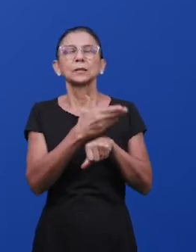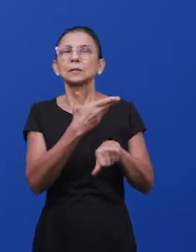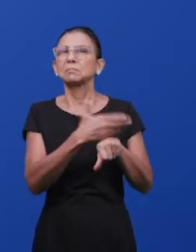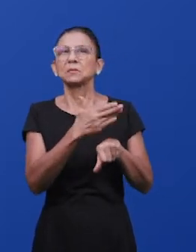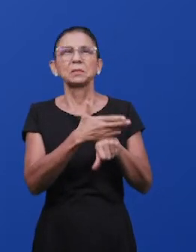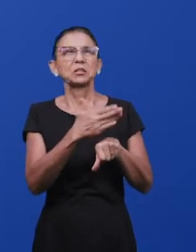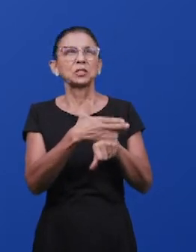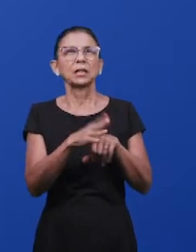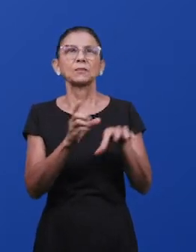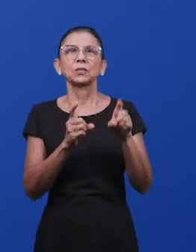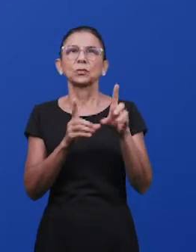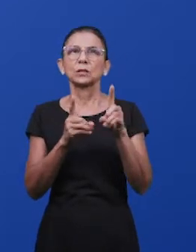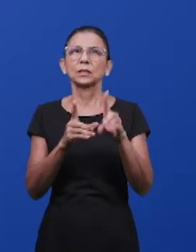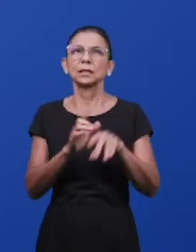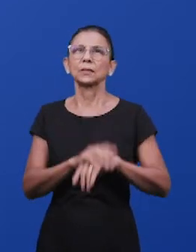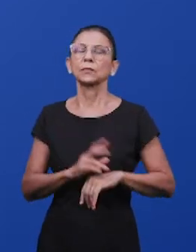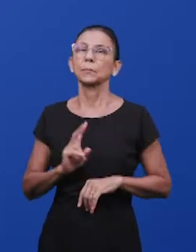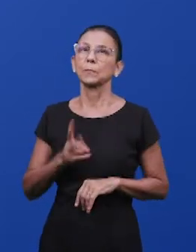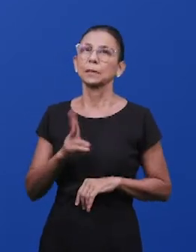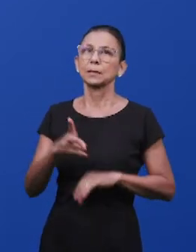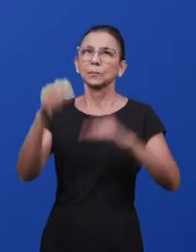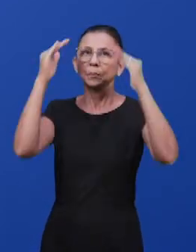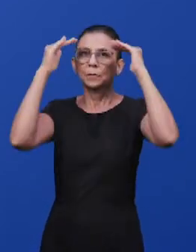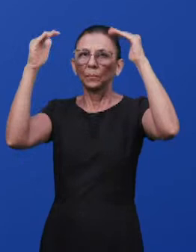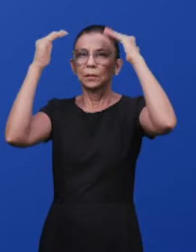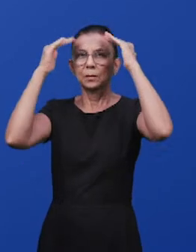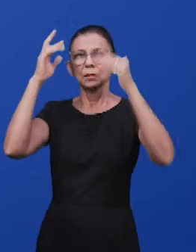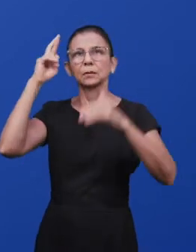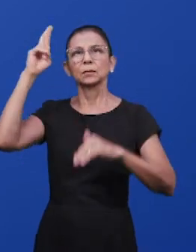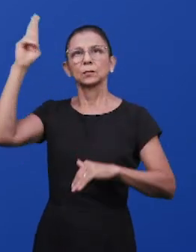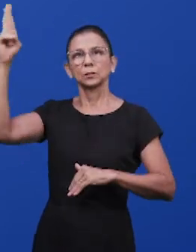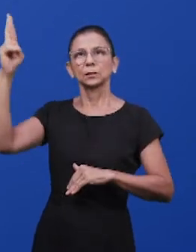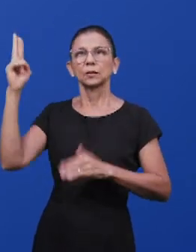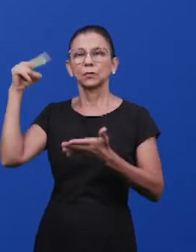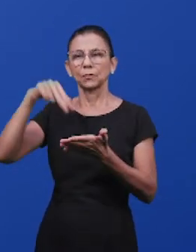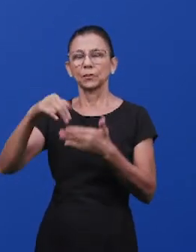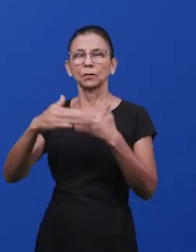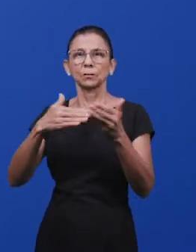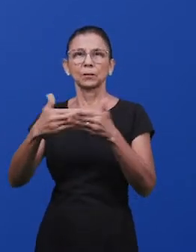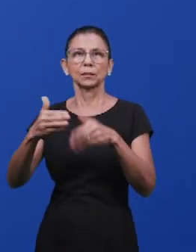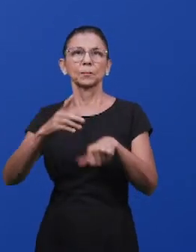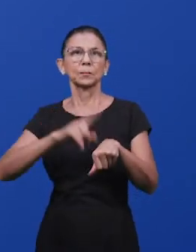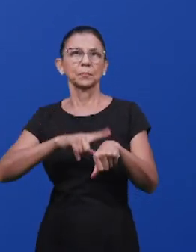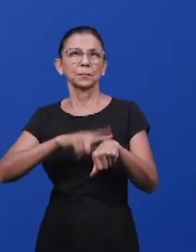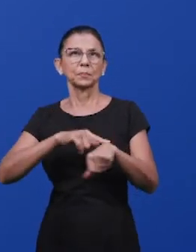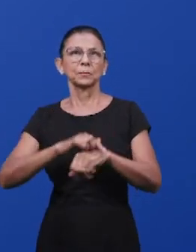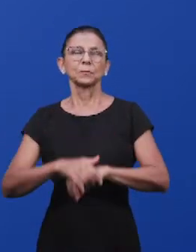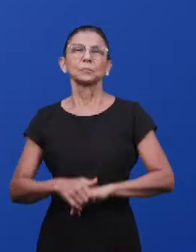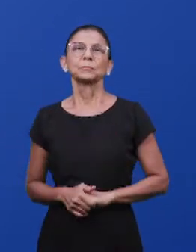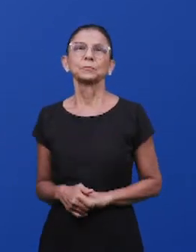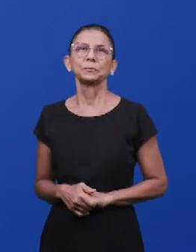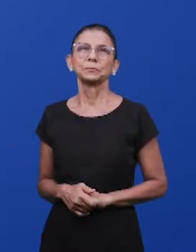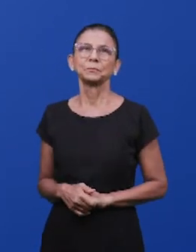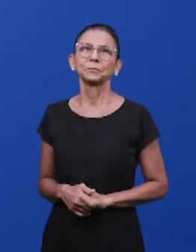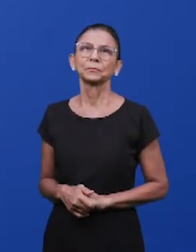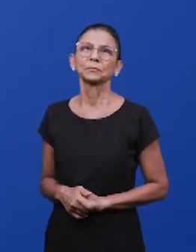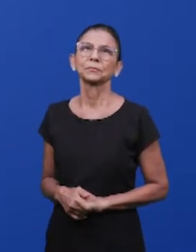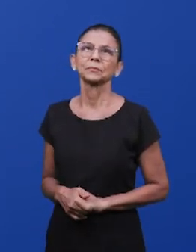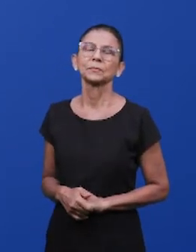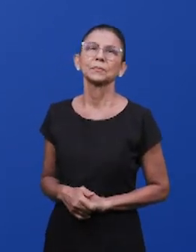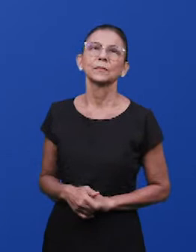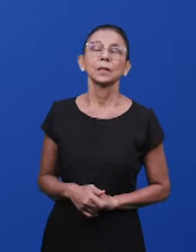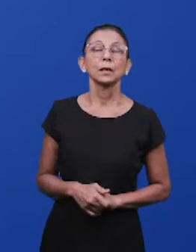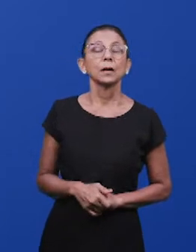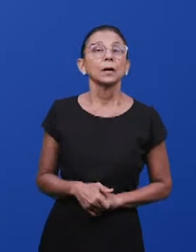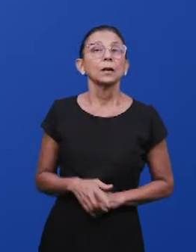Signore. Dobbiamo sempre obbedire al Signore. Il Signore può venire a qualsiasi momento. Dobbiamo